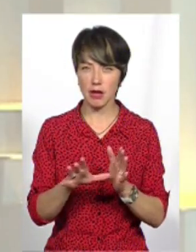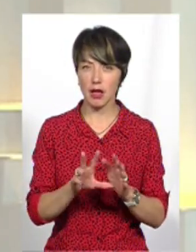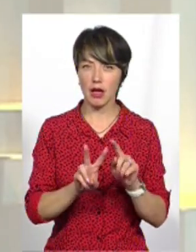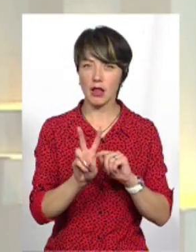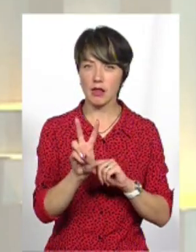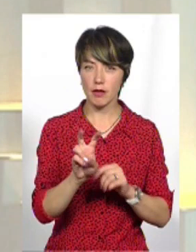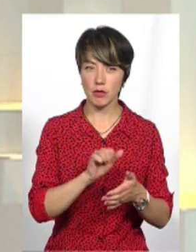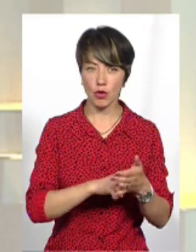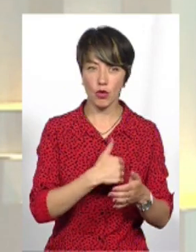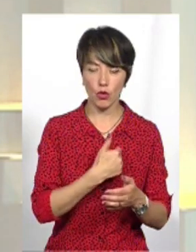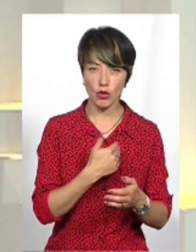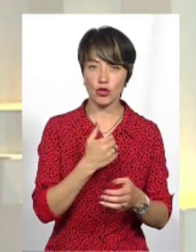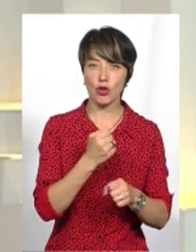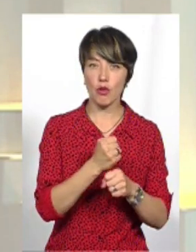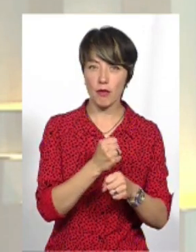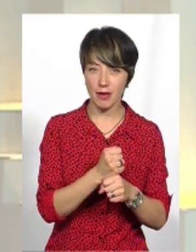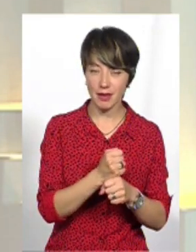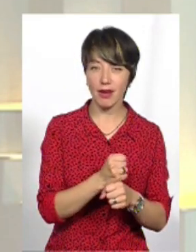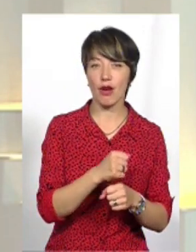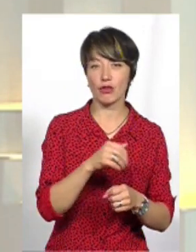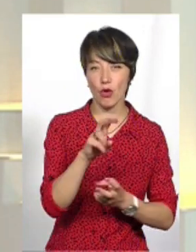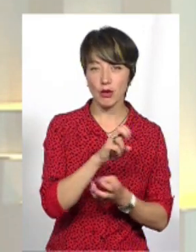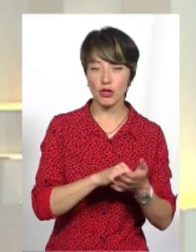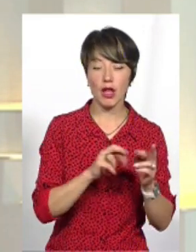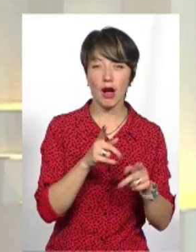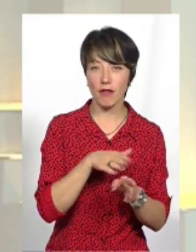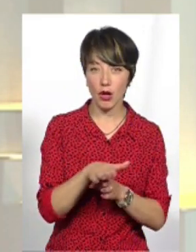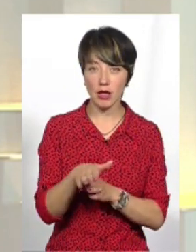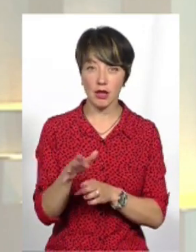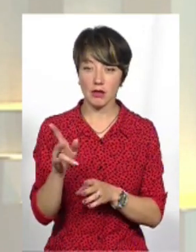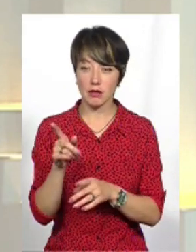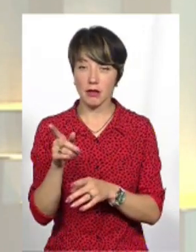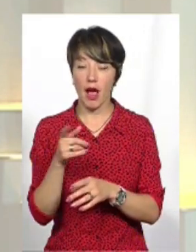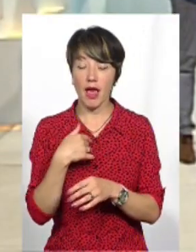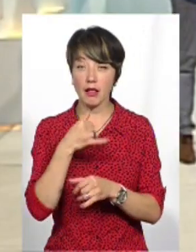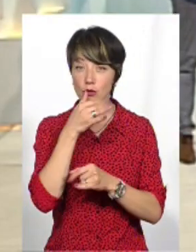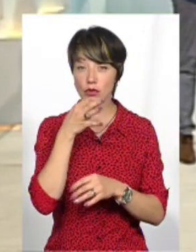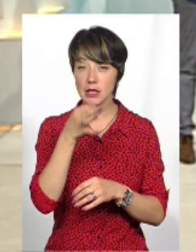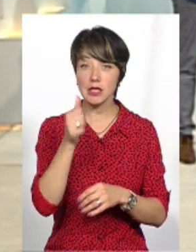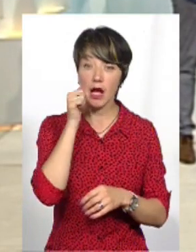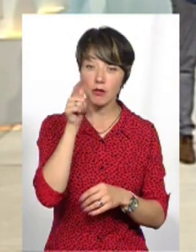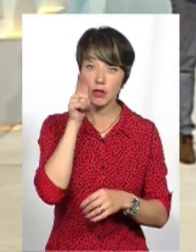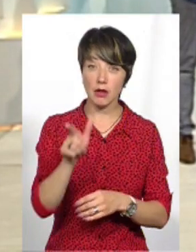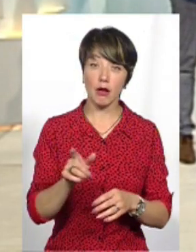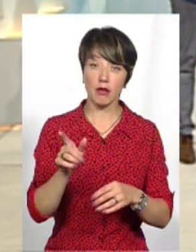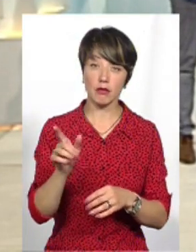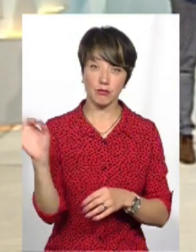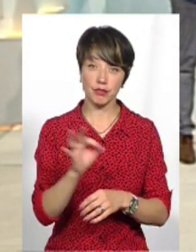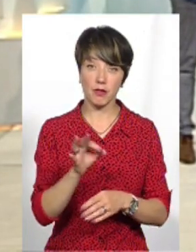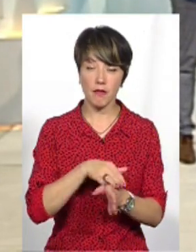причини. Якщо ти хочеш робити, ти шукаєш причину, як зробити. Якщо ти не хочеш робити, я не можу сказати, що це завтра буде післязавтра, розумієте? Але я думаю, що це